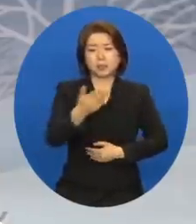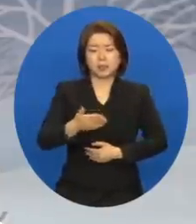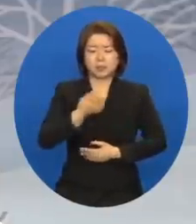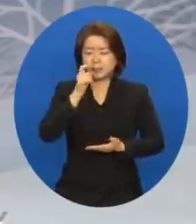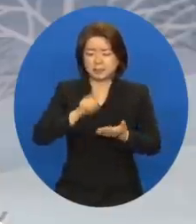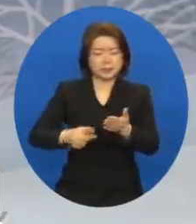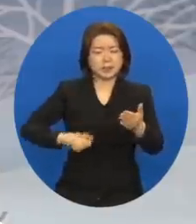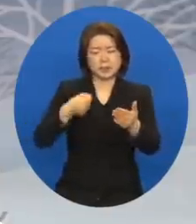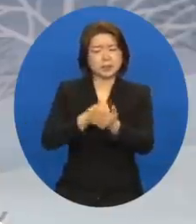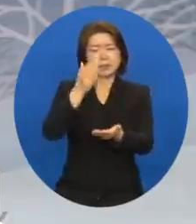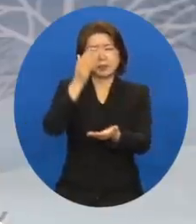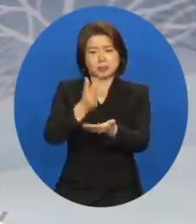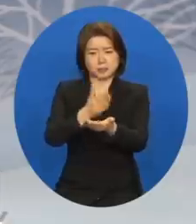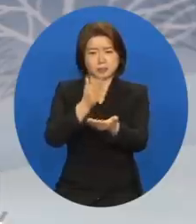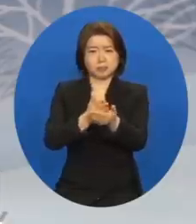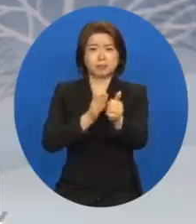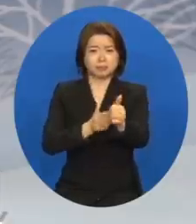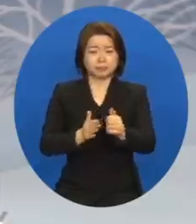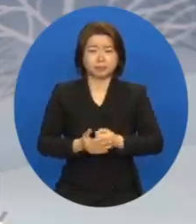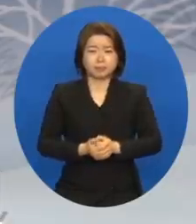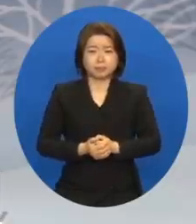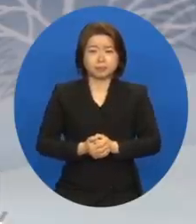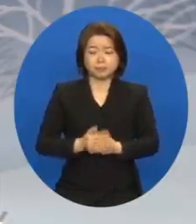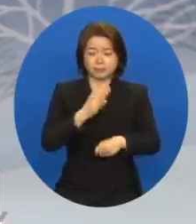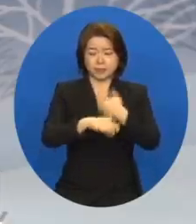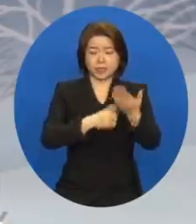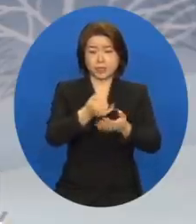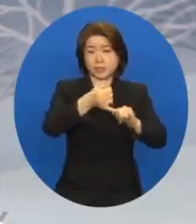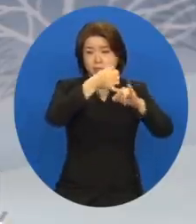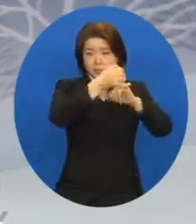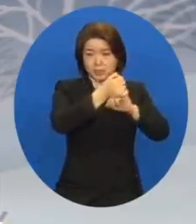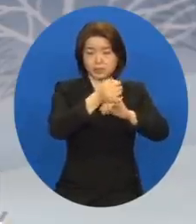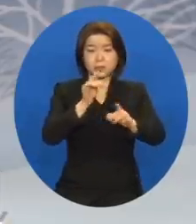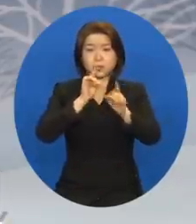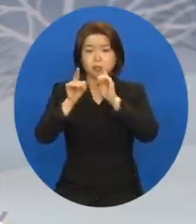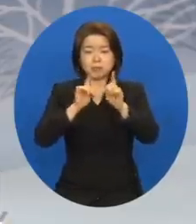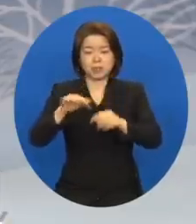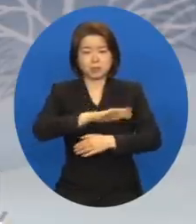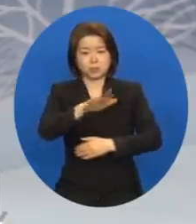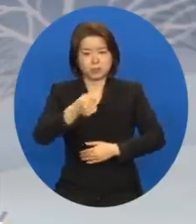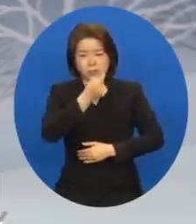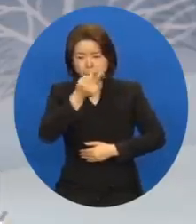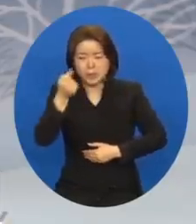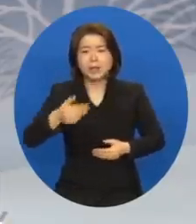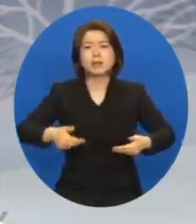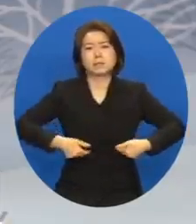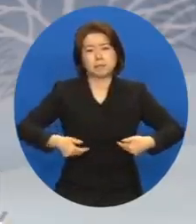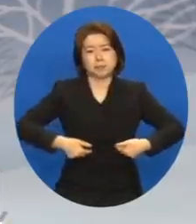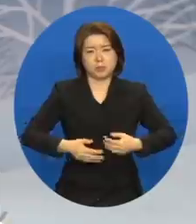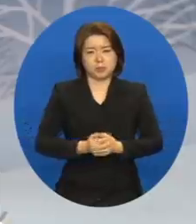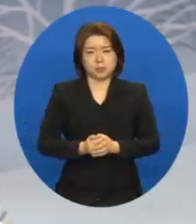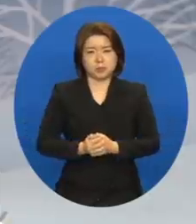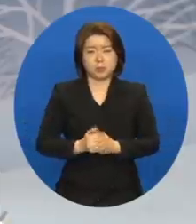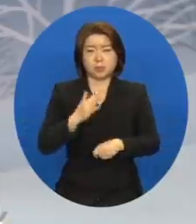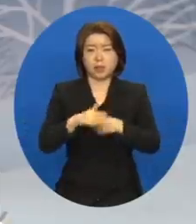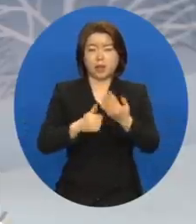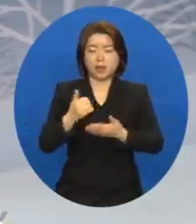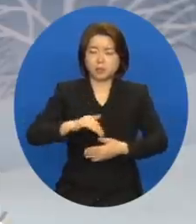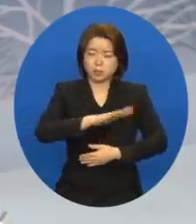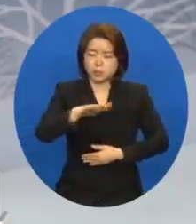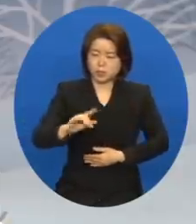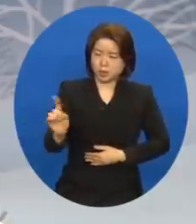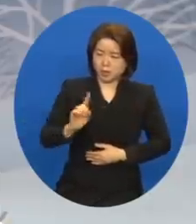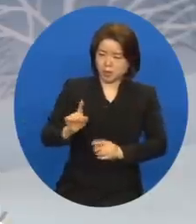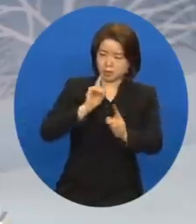마셔야 합니다. 하나님의 약속의 말씀을 우리는 확인해야 합니다. 하나님이 우리에게 어떤